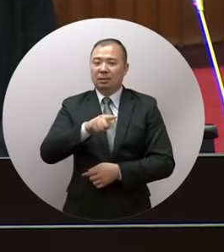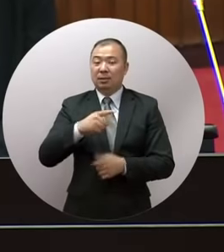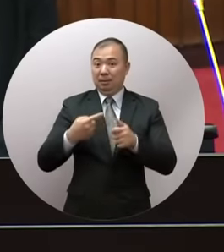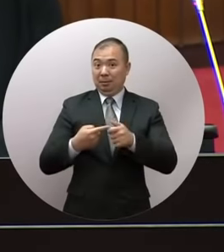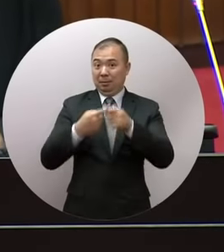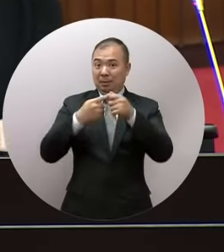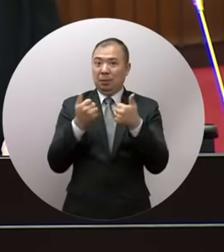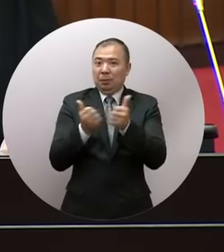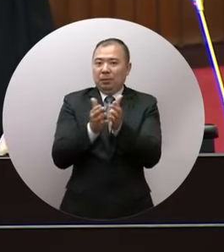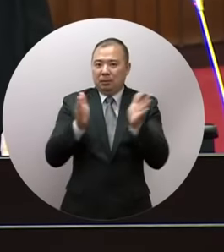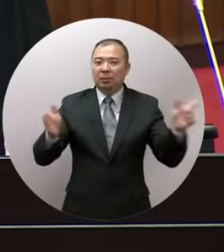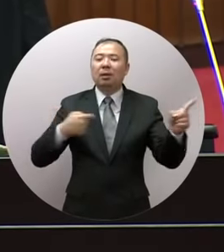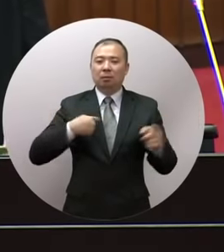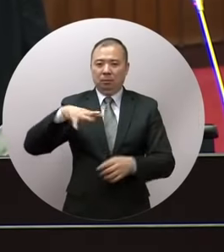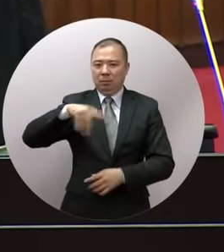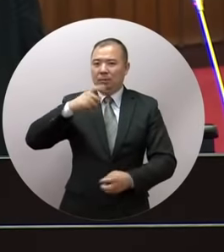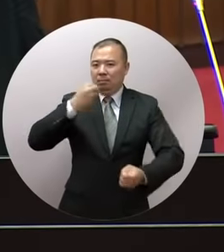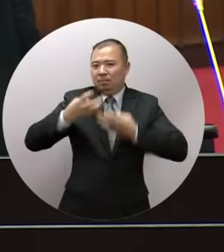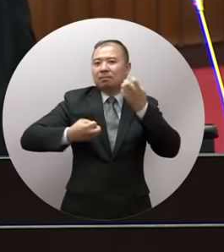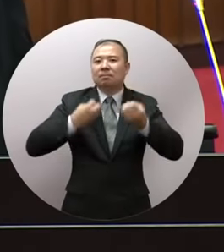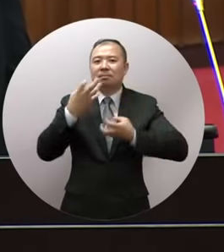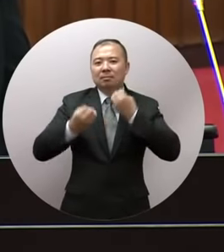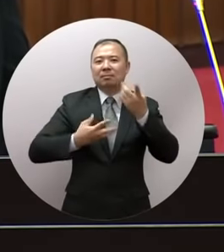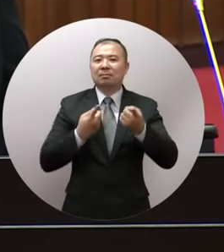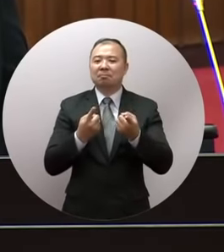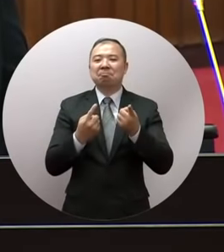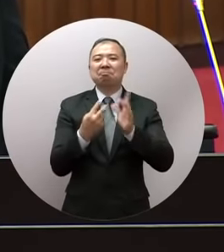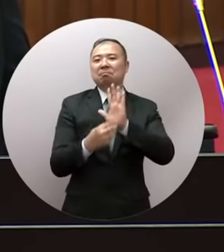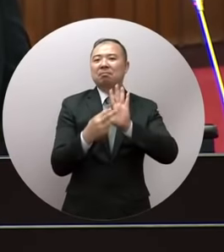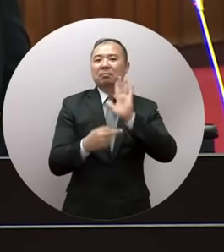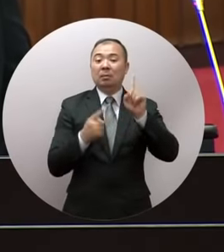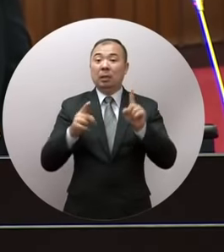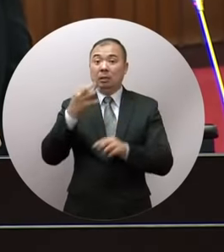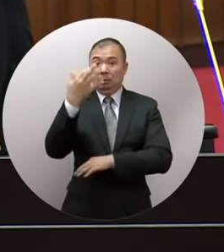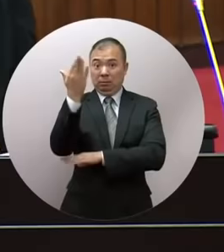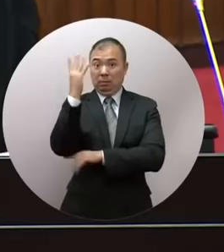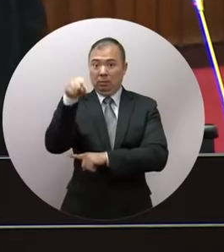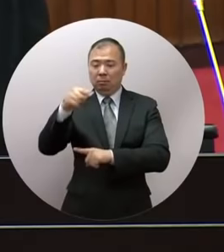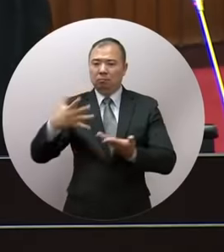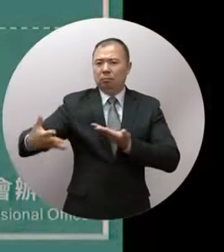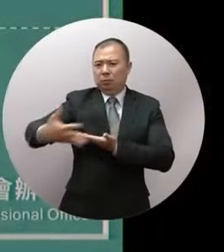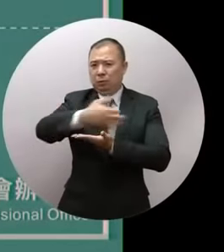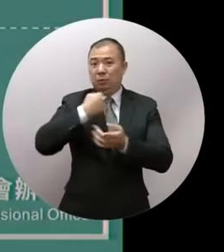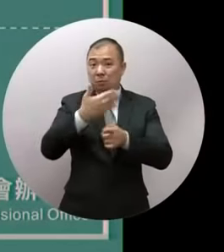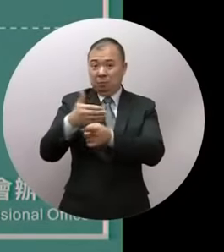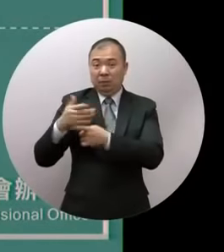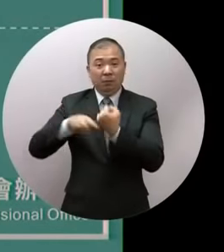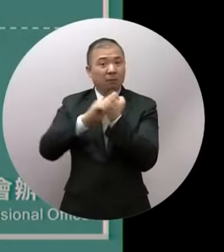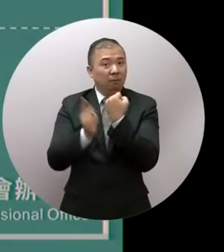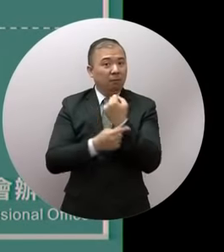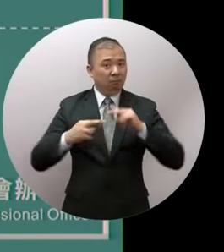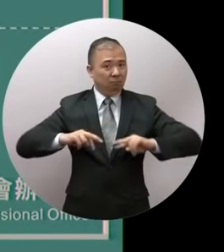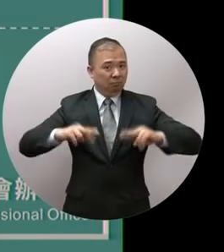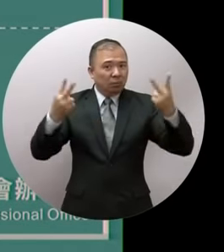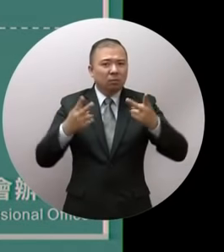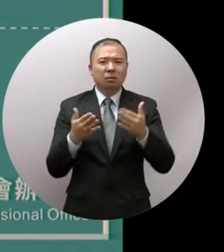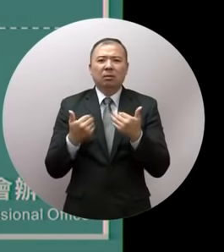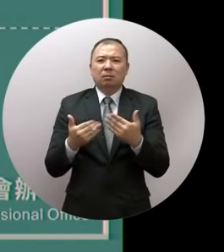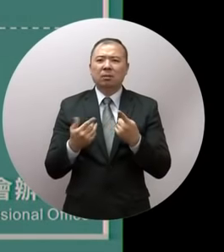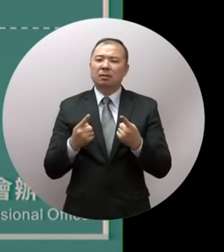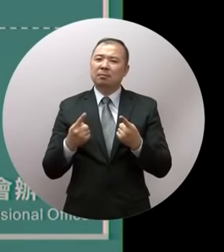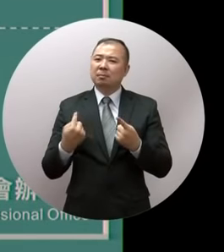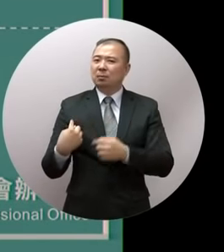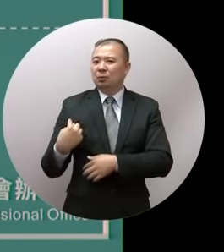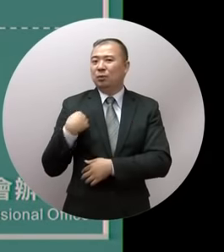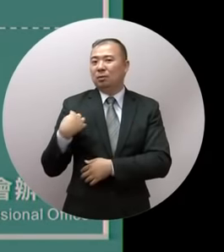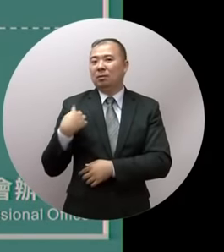期里头的一些想法啦。这个就是财政收支划分法到底要不要修这件事，好像因为昨